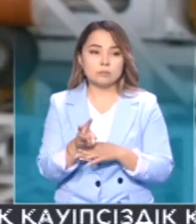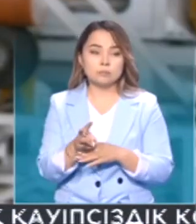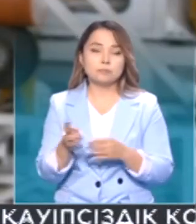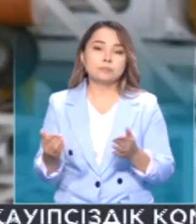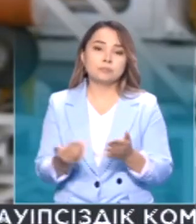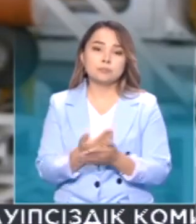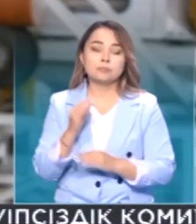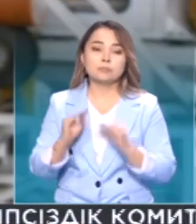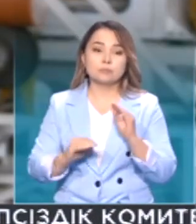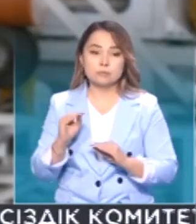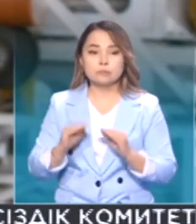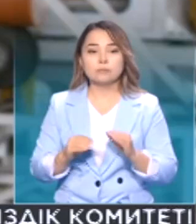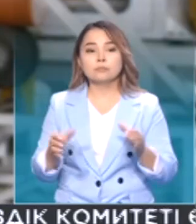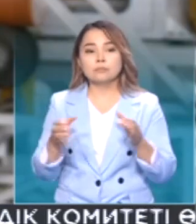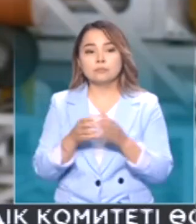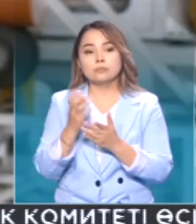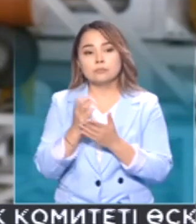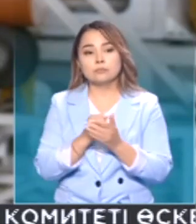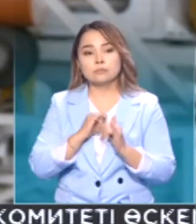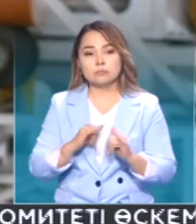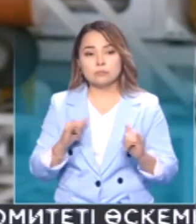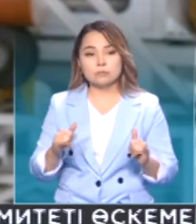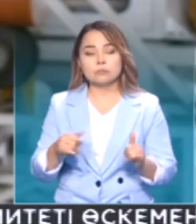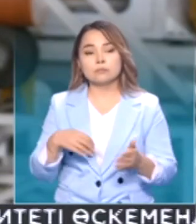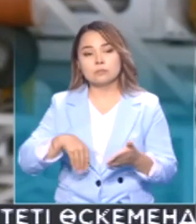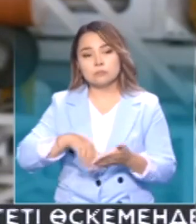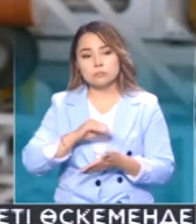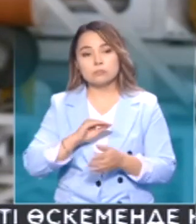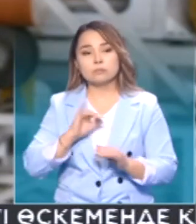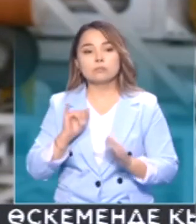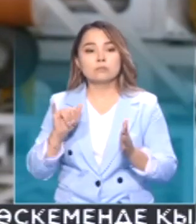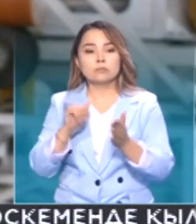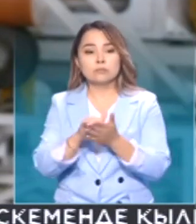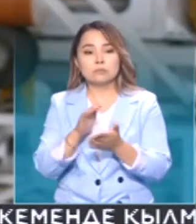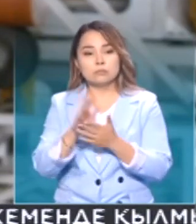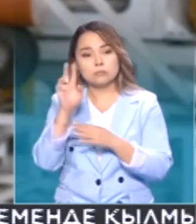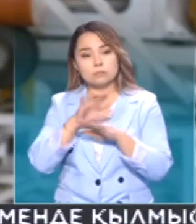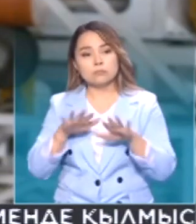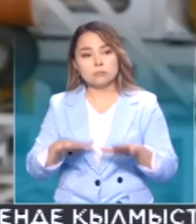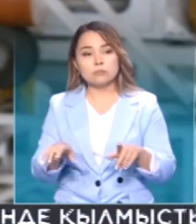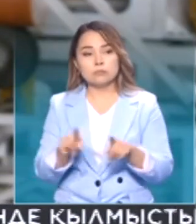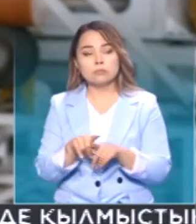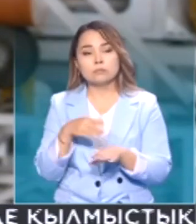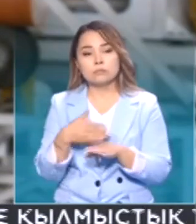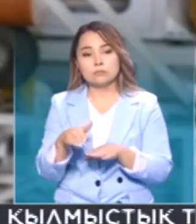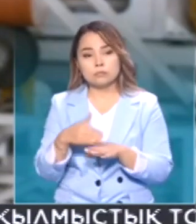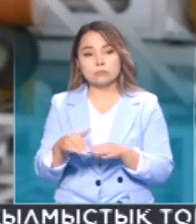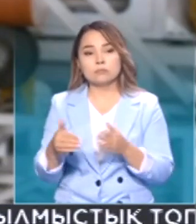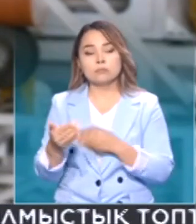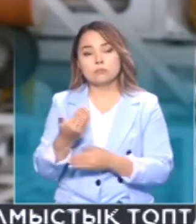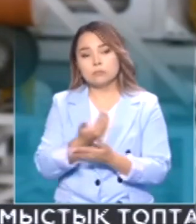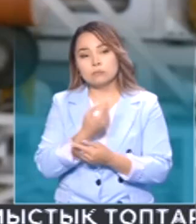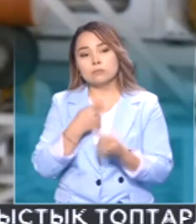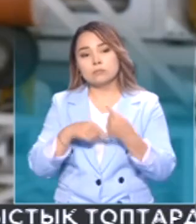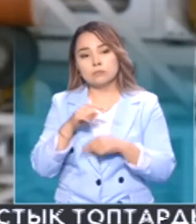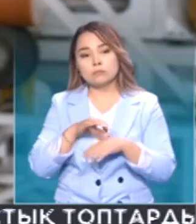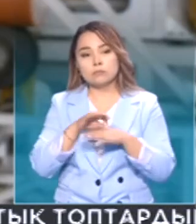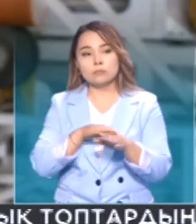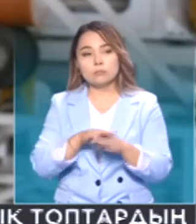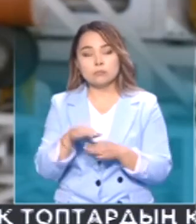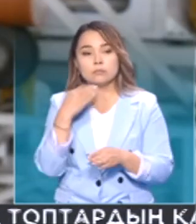Жаңа жабдықты даму қоры арқылы бөлінген қаражатқа сатып алып орнаттық. Мемлекеттен алған несені алдағы 5 жылда қайтарамыз деген ойдамыз.